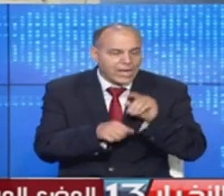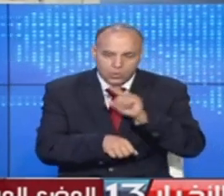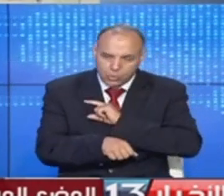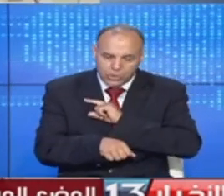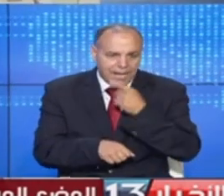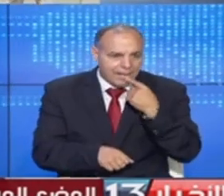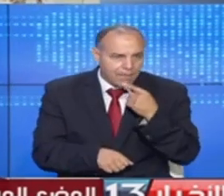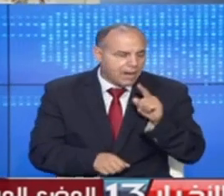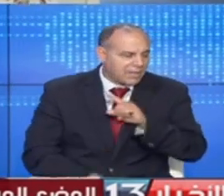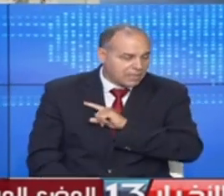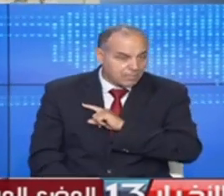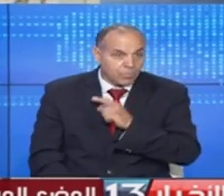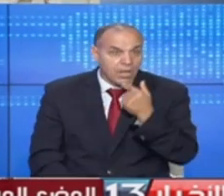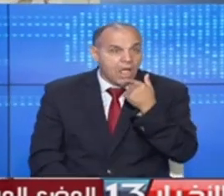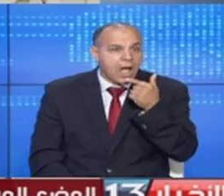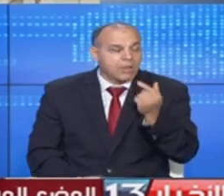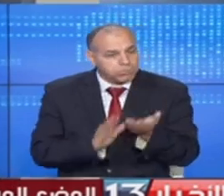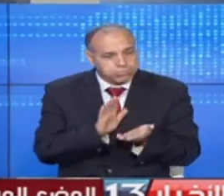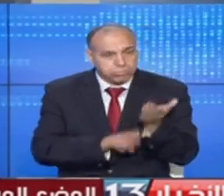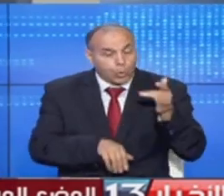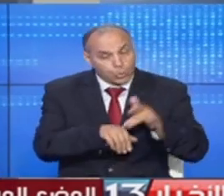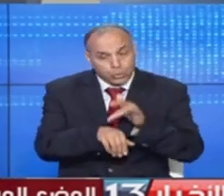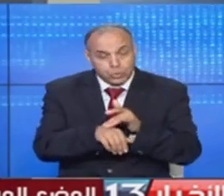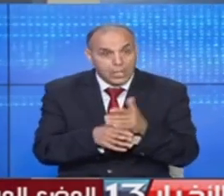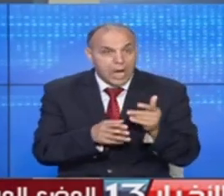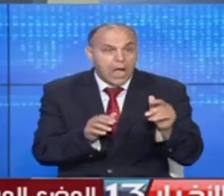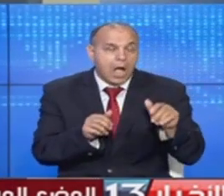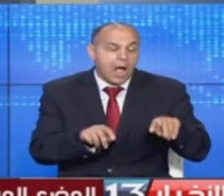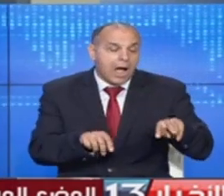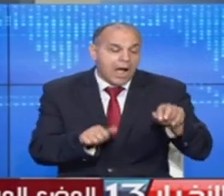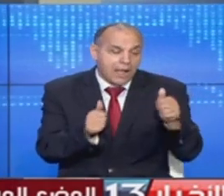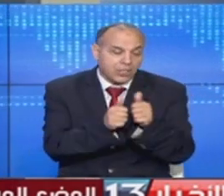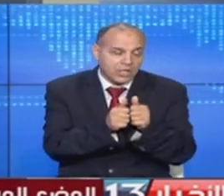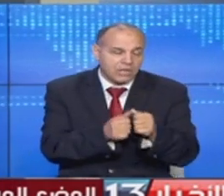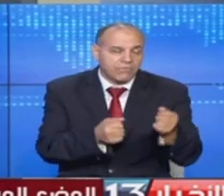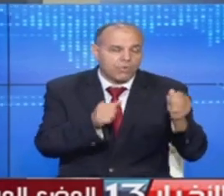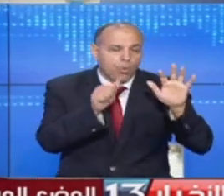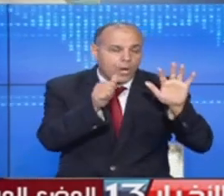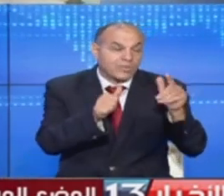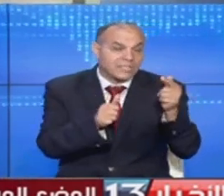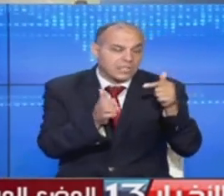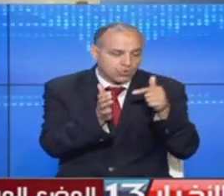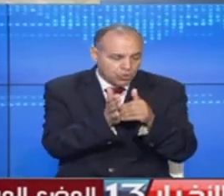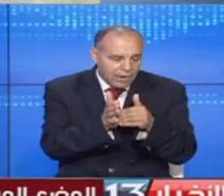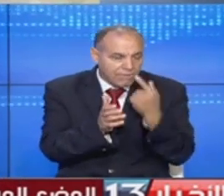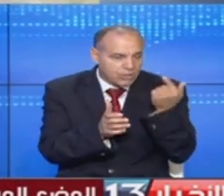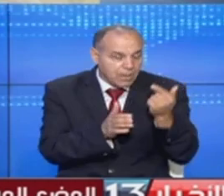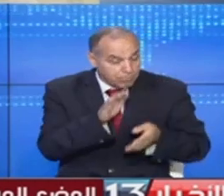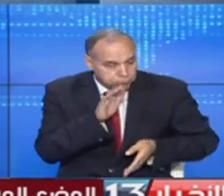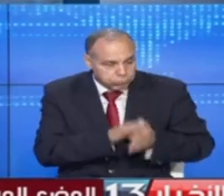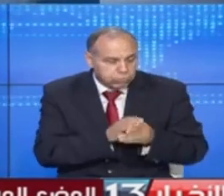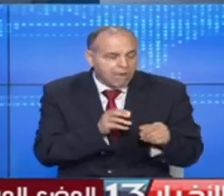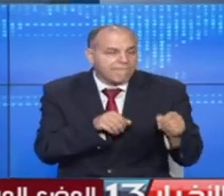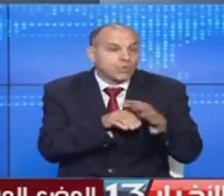بل ومدنيين كما ارتفع عدد الاصابات الى احد عشر الف ومائتين وستين حاله اصابه منذ بدايه انتشار